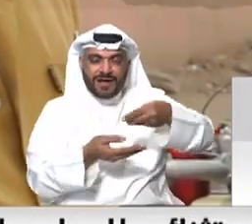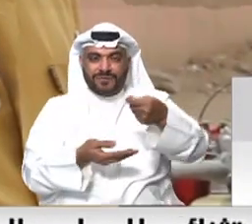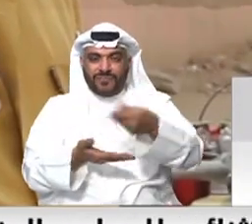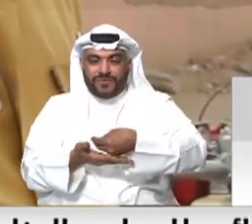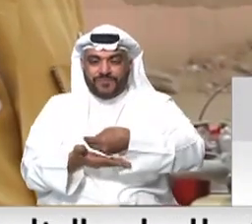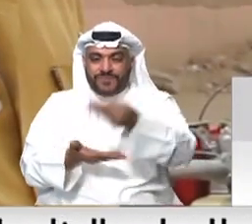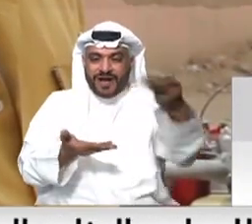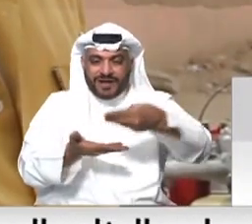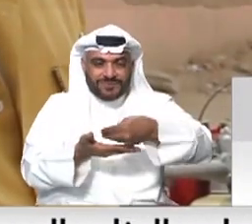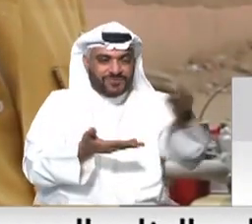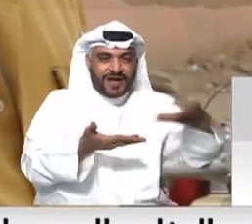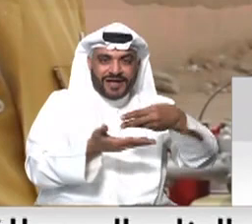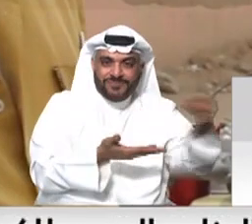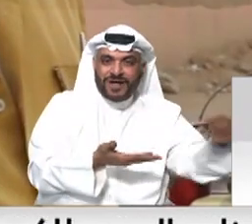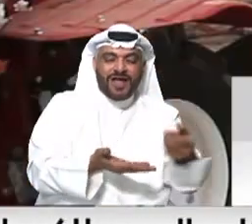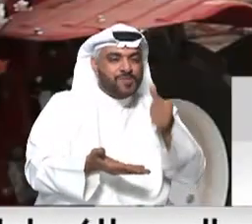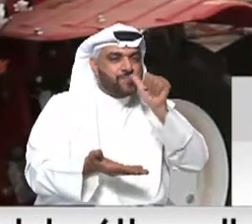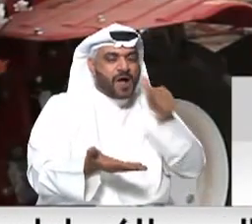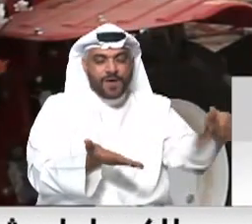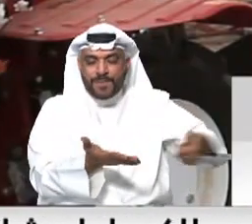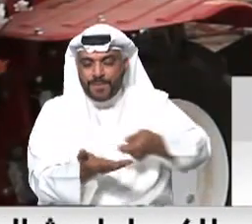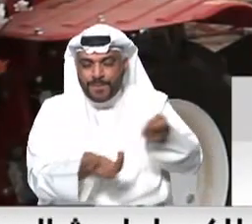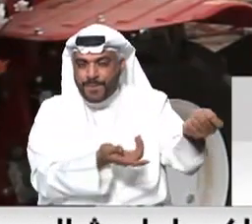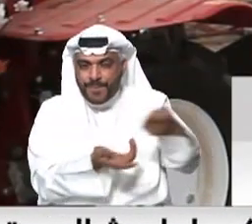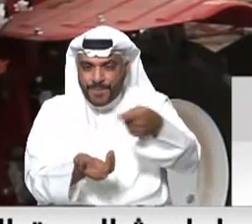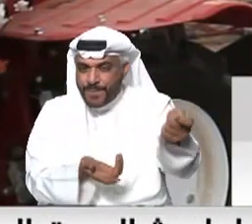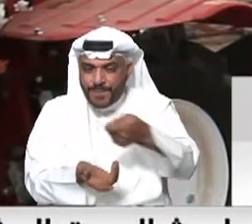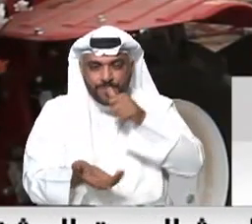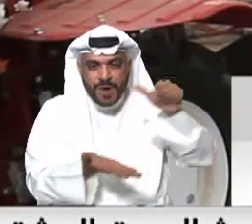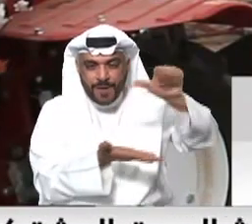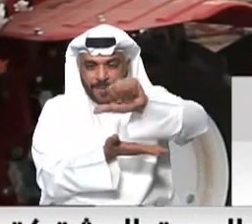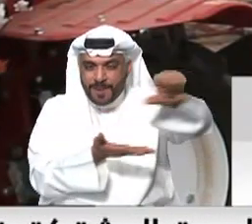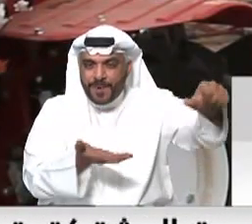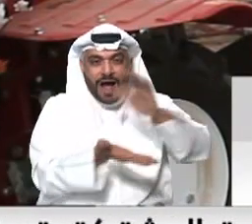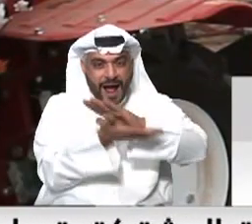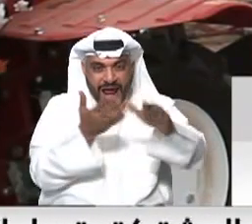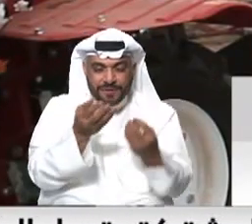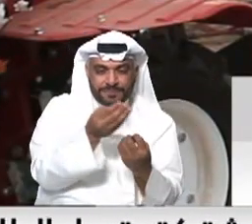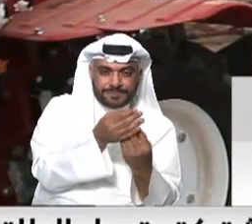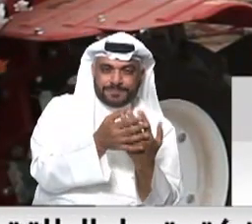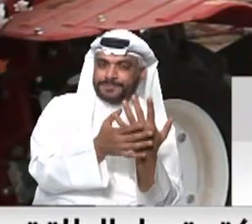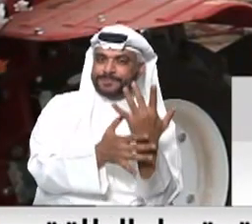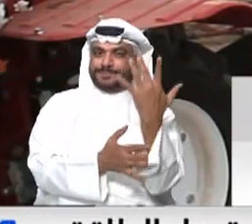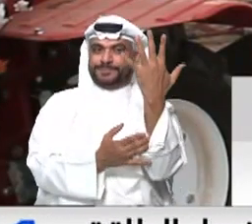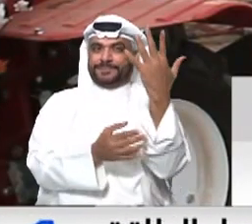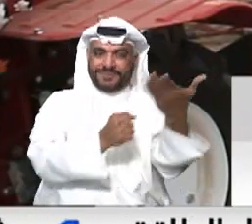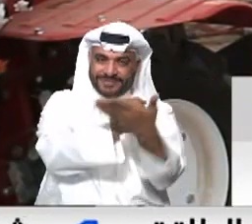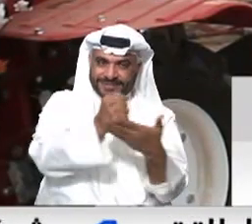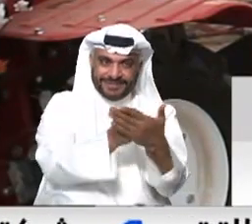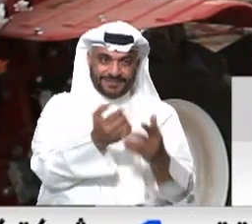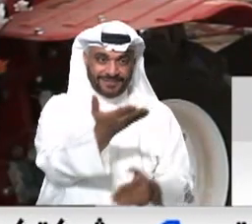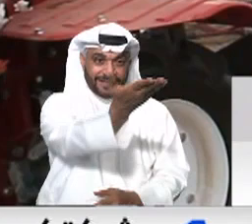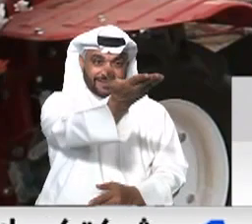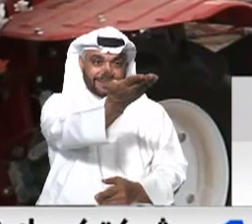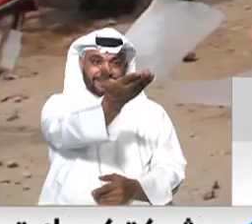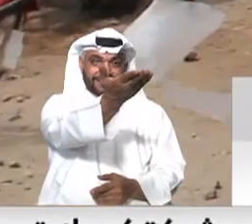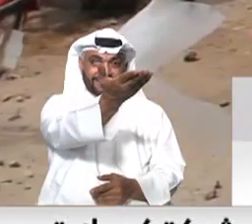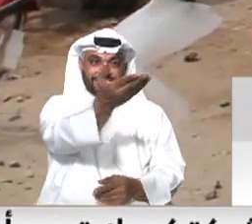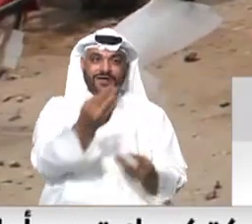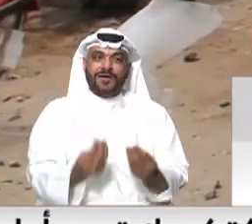دولة الكويت وبتنفيذ من مؤسسة التواصل للتنمية الإنسانية. ضمن حملة الكويت